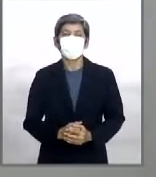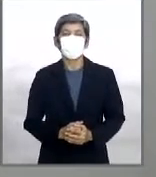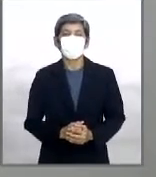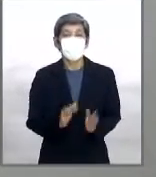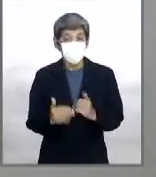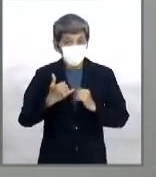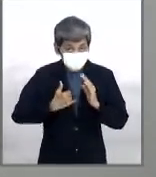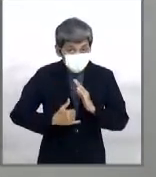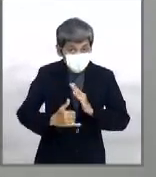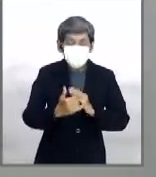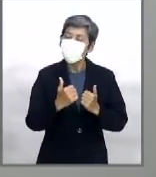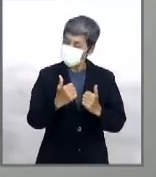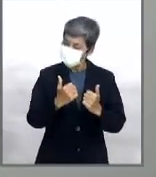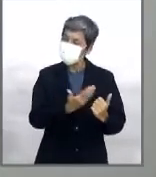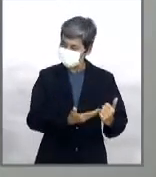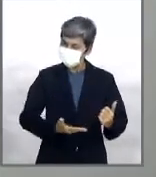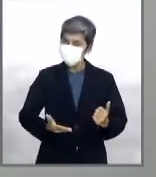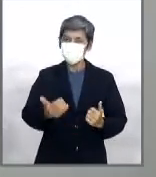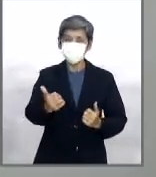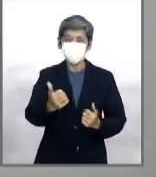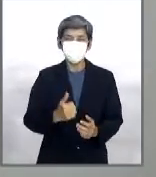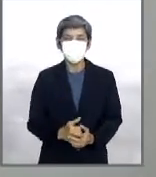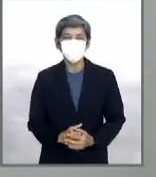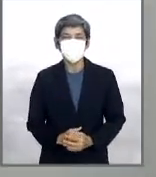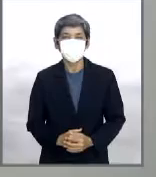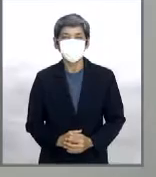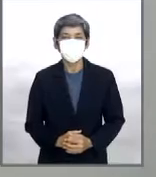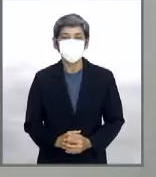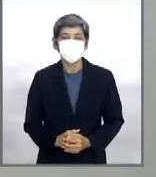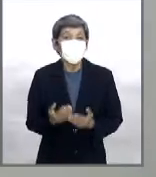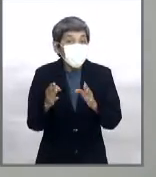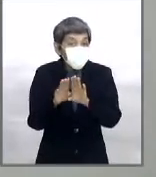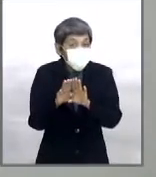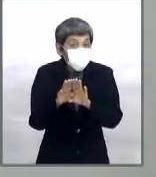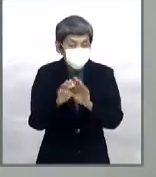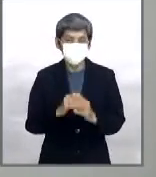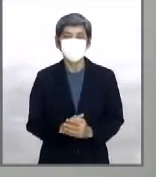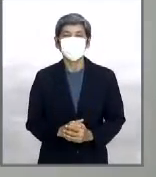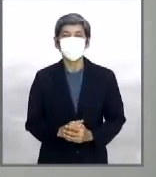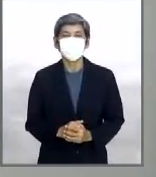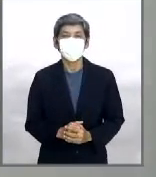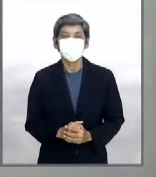ขออนุญาตเข้าห้องนะคะ ครับผมด้วยความยินดีครับเปิดประตูได้เลยเนาะ